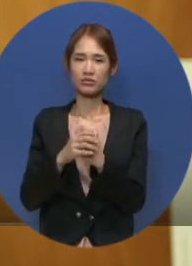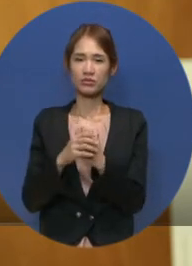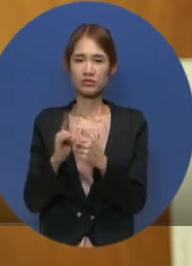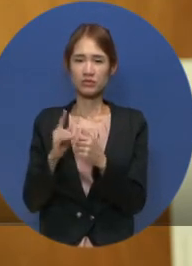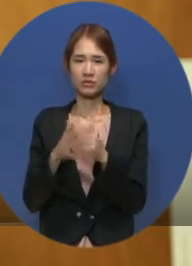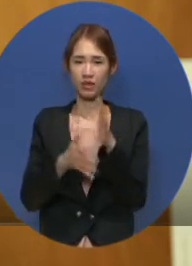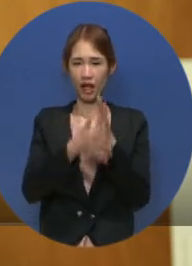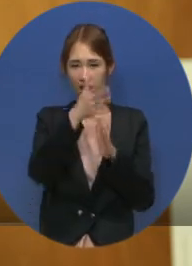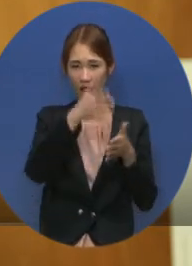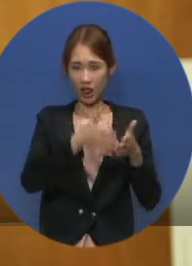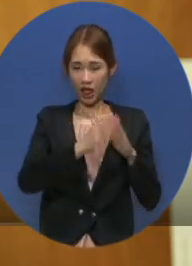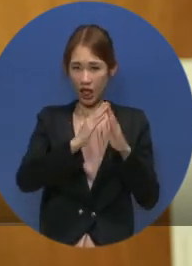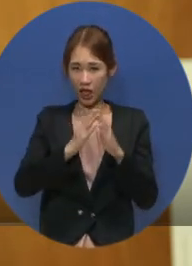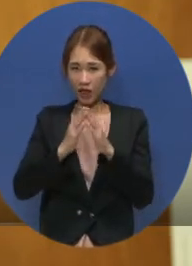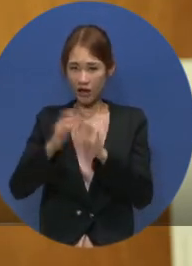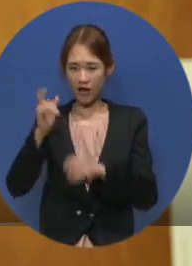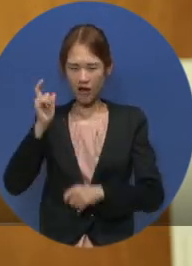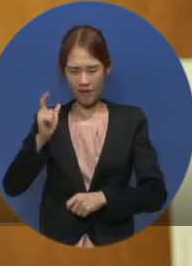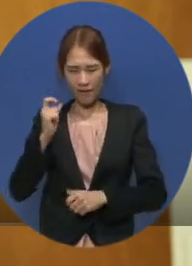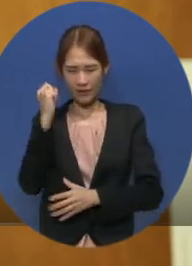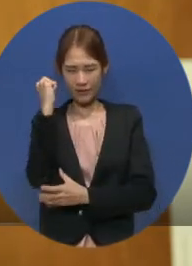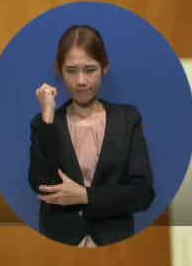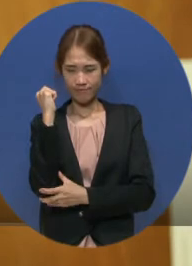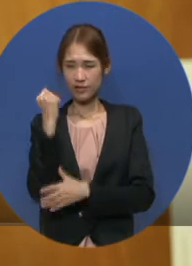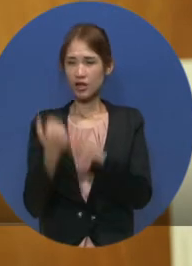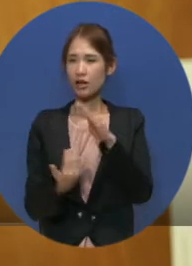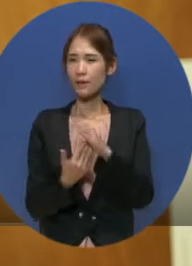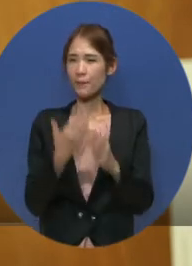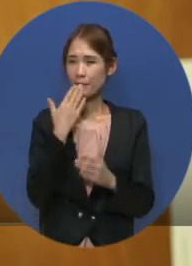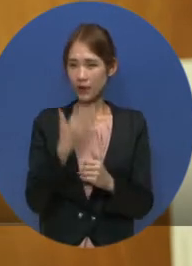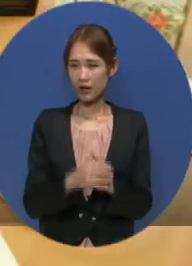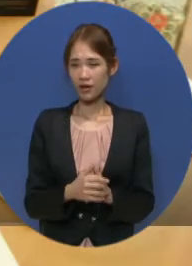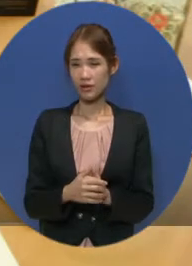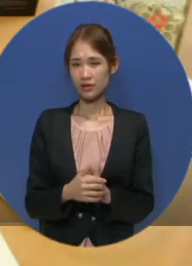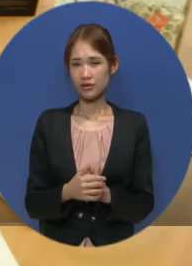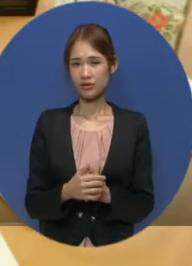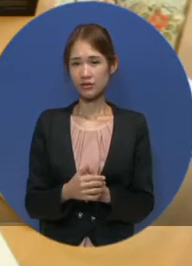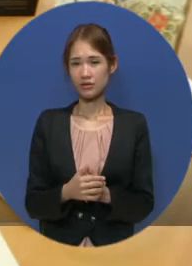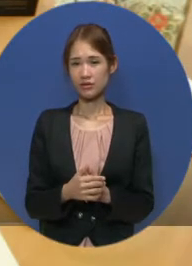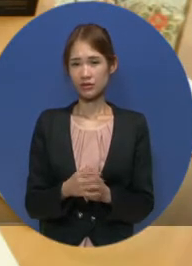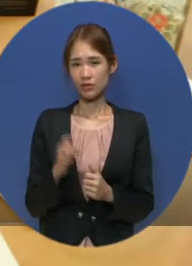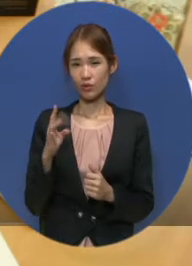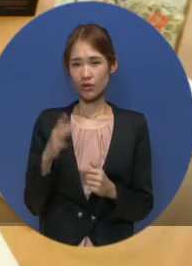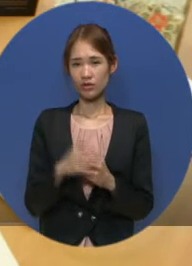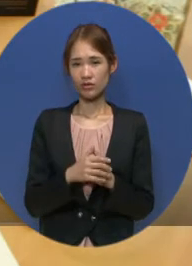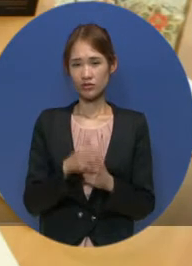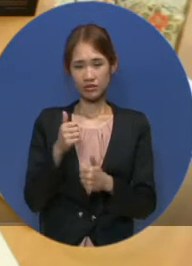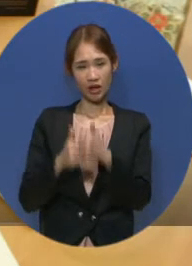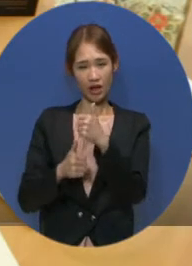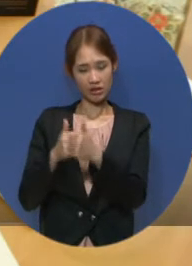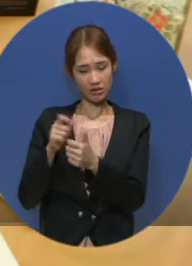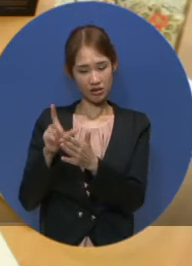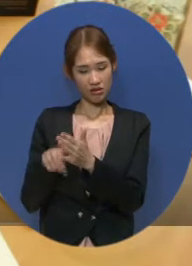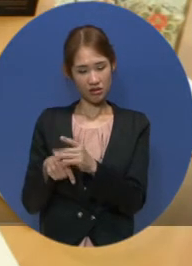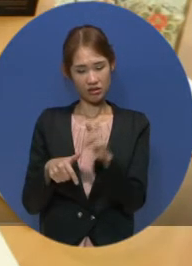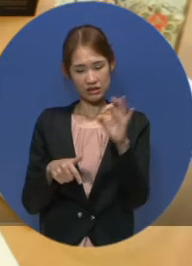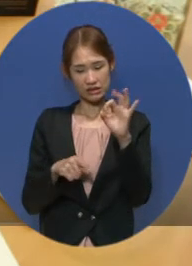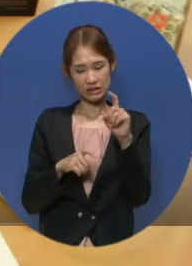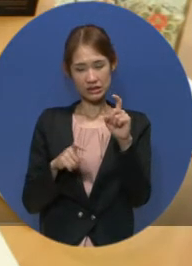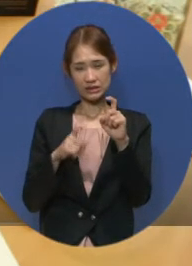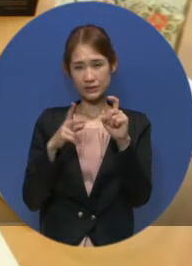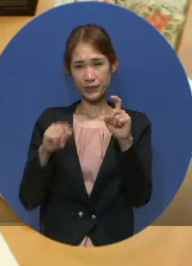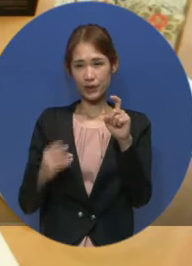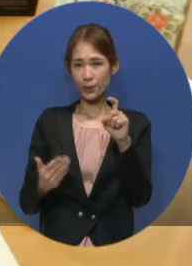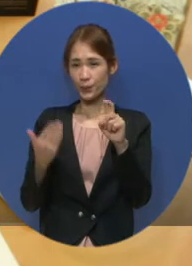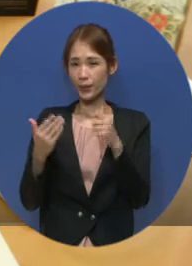하나의 건축물처럼 견고하게 힘을 버티는 구조가 생기게 됩니다. 그래서 저희가 사실은 테스트했을 때는 한 10kg 이상까지 올라갔어요.